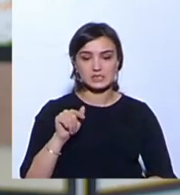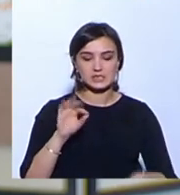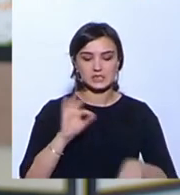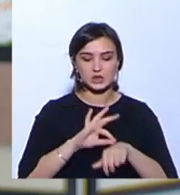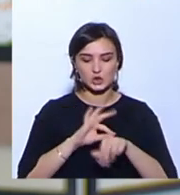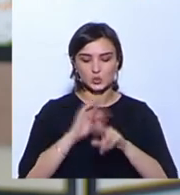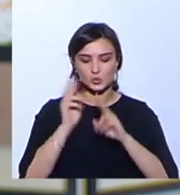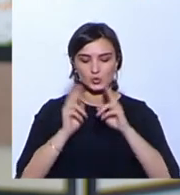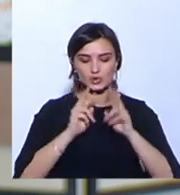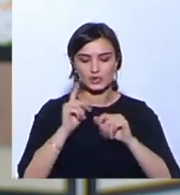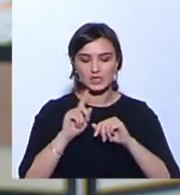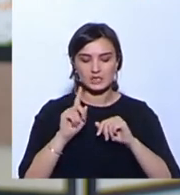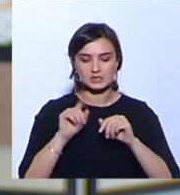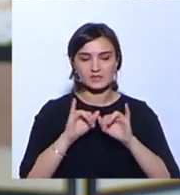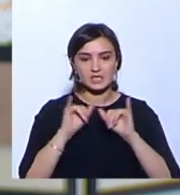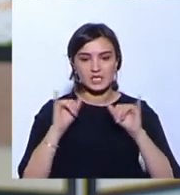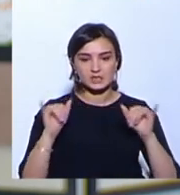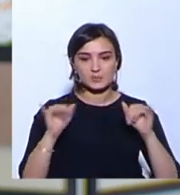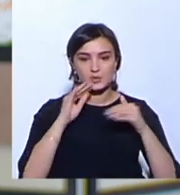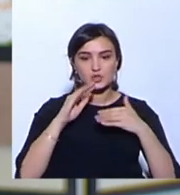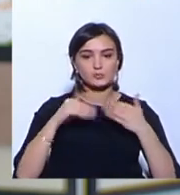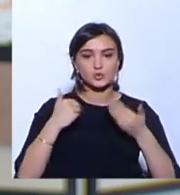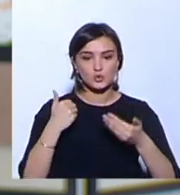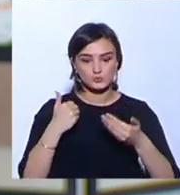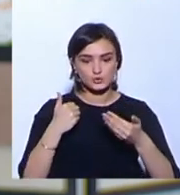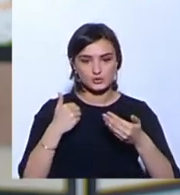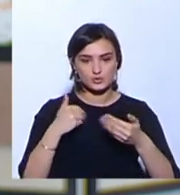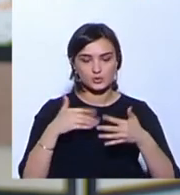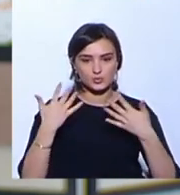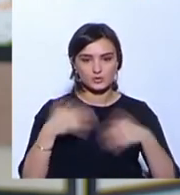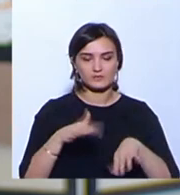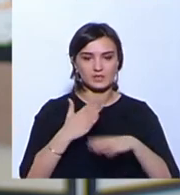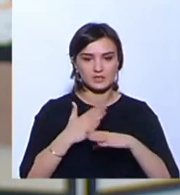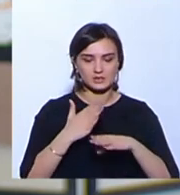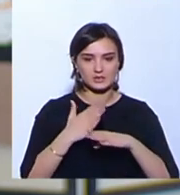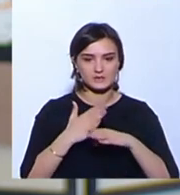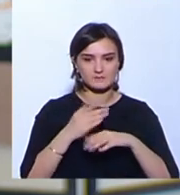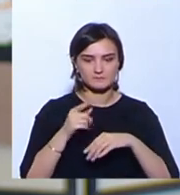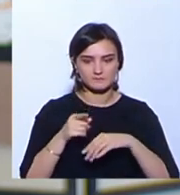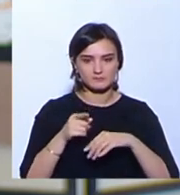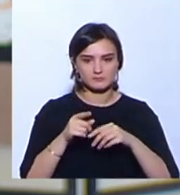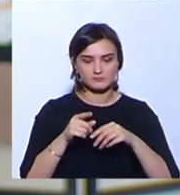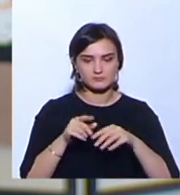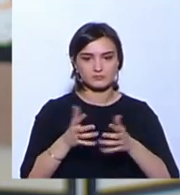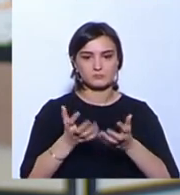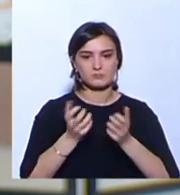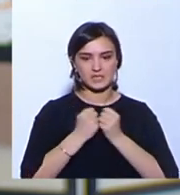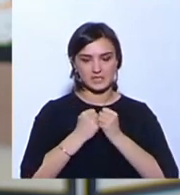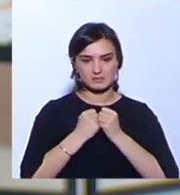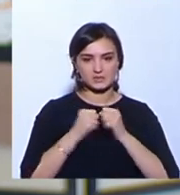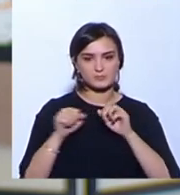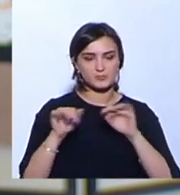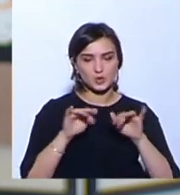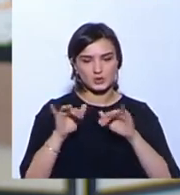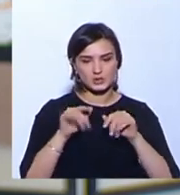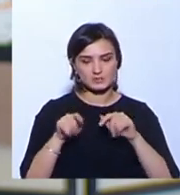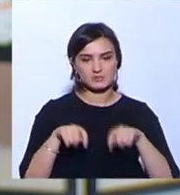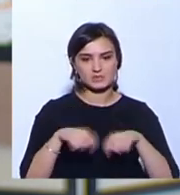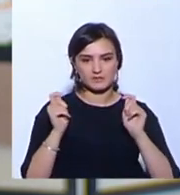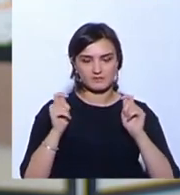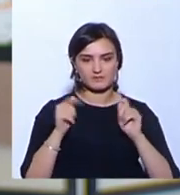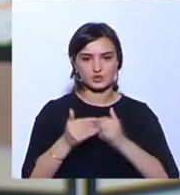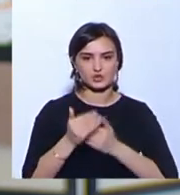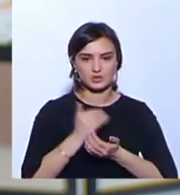კლინიკური სურათი, რაც ვითარდება შემდგომში, უკვე არის შეწოვის პროცესების